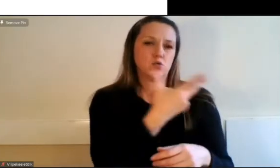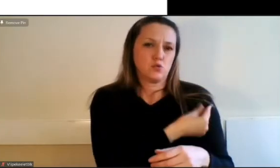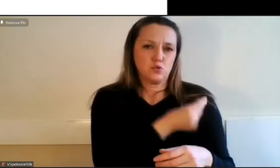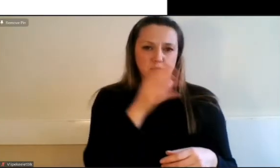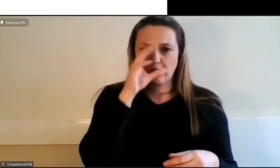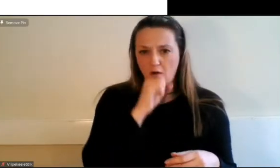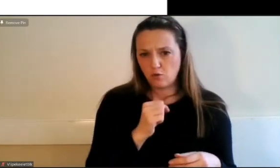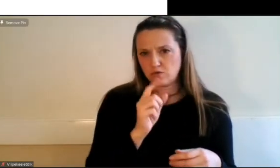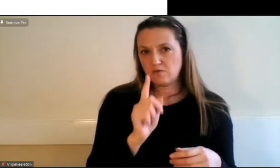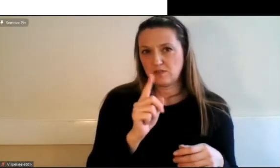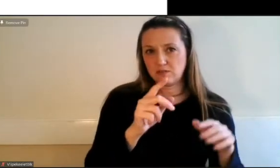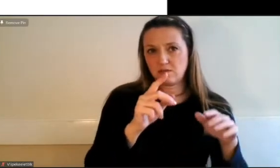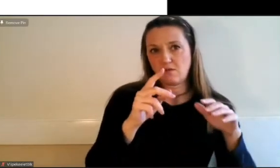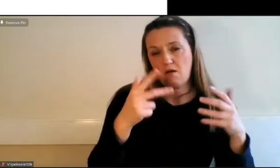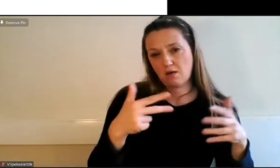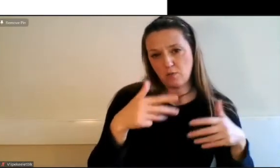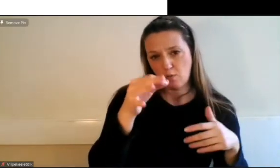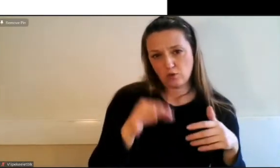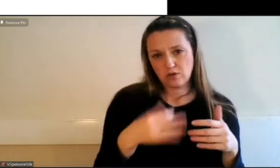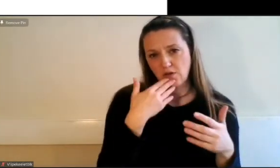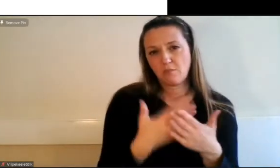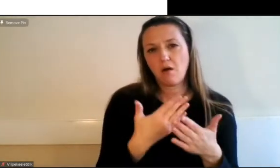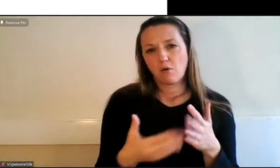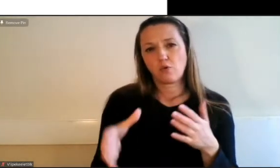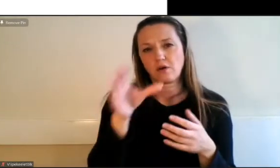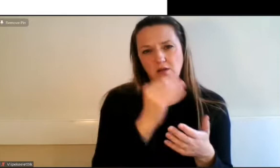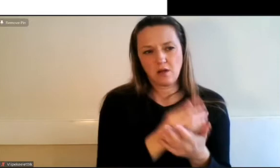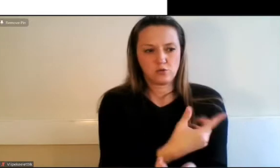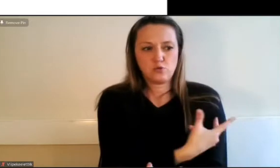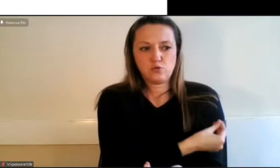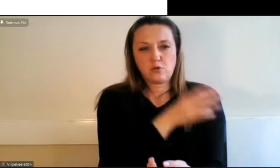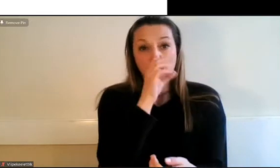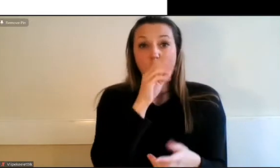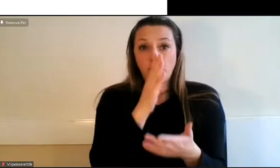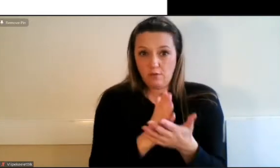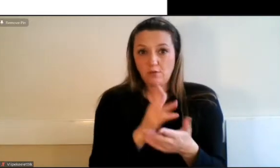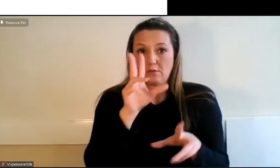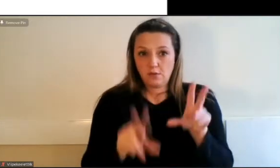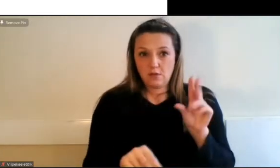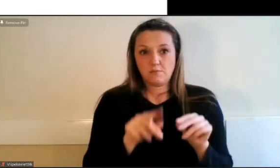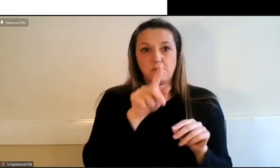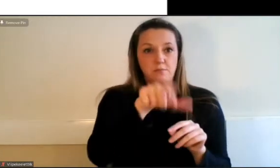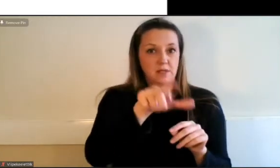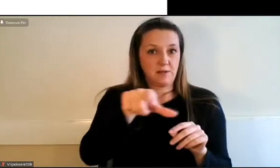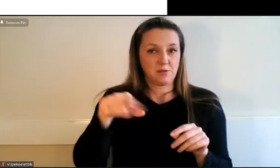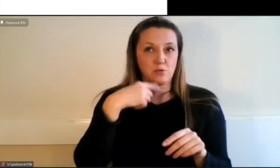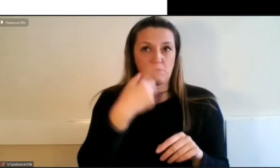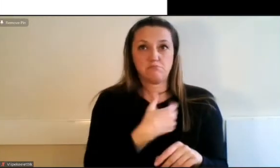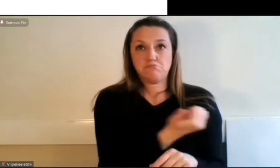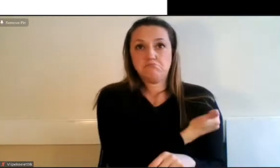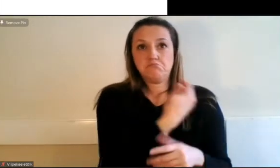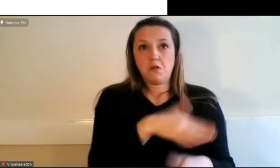kiiresti esmaabiga täielikult ravida ja see ei jäta mingit püsivat tervisekahjustust.